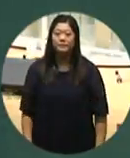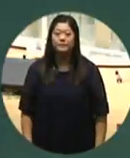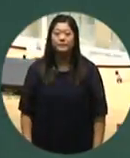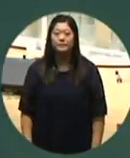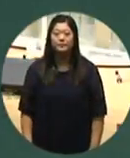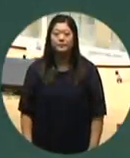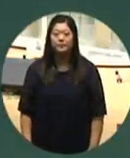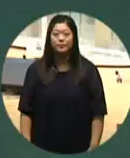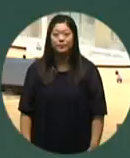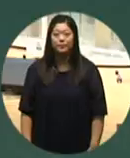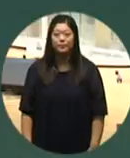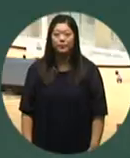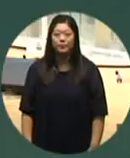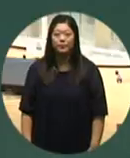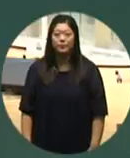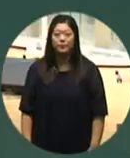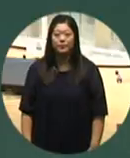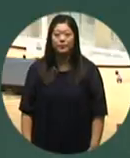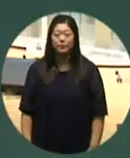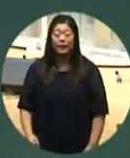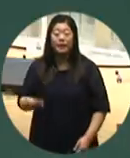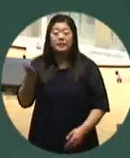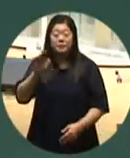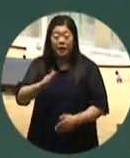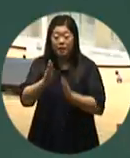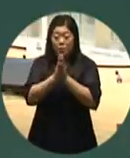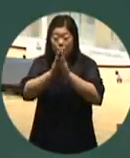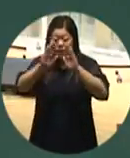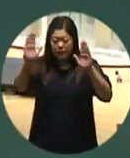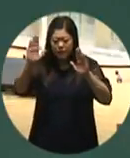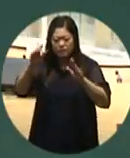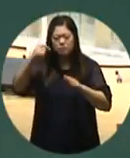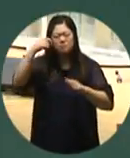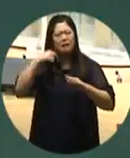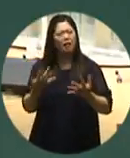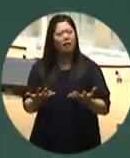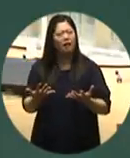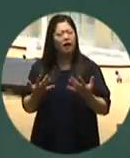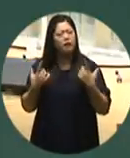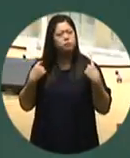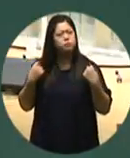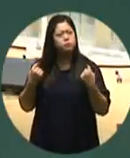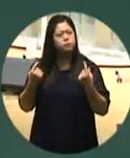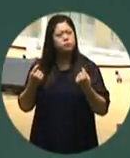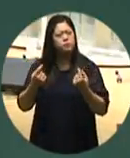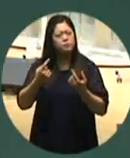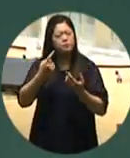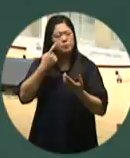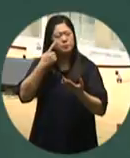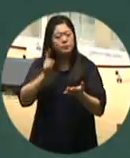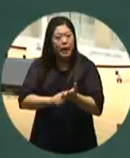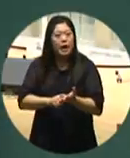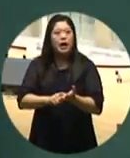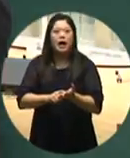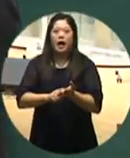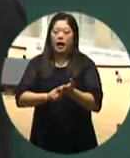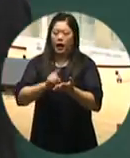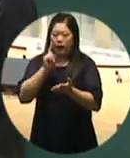that. 이거 발견한 날로부터 달라졌습니다. 그게 모세입니다. But he changed the moment that he discovered it. That's Moses. 자, 여러분이